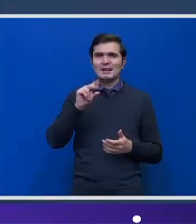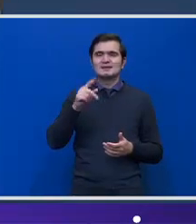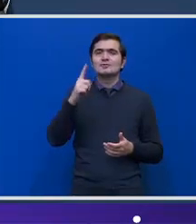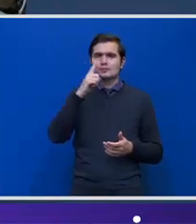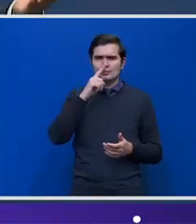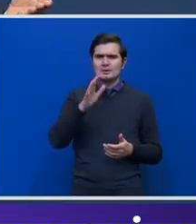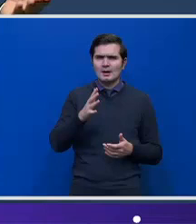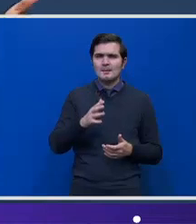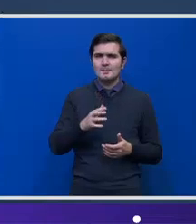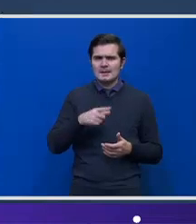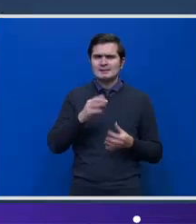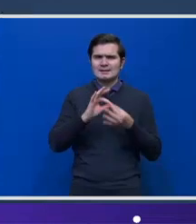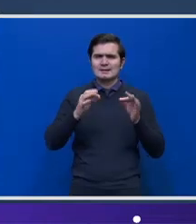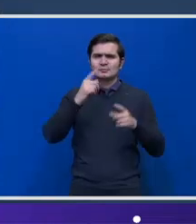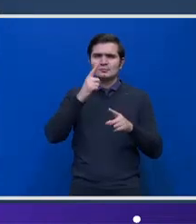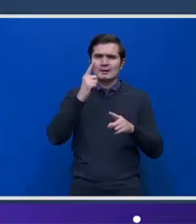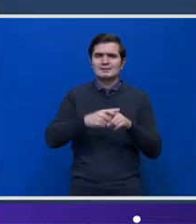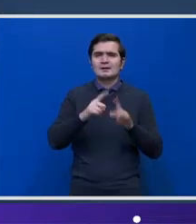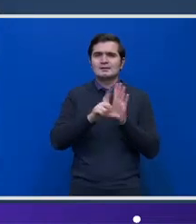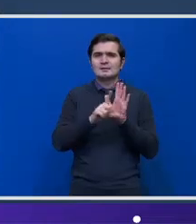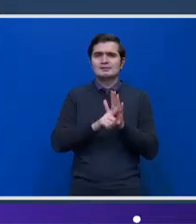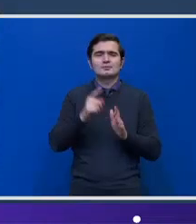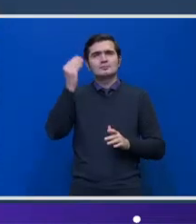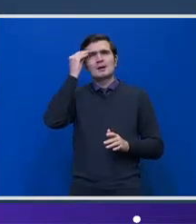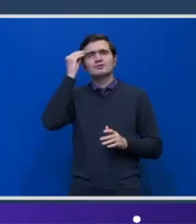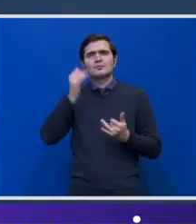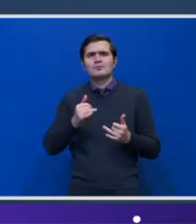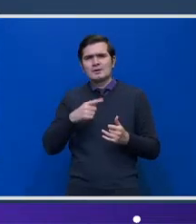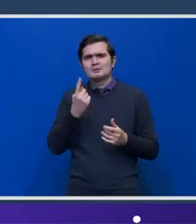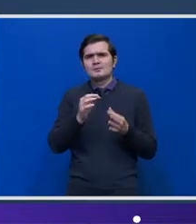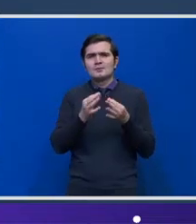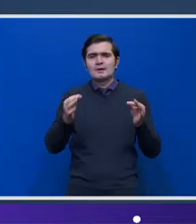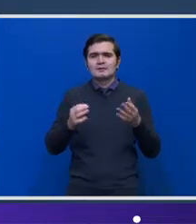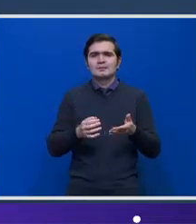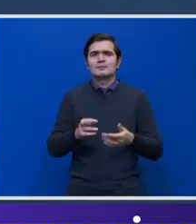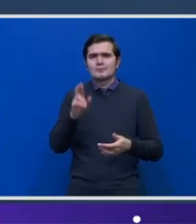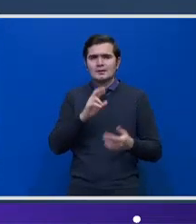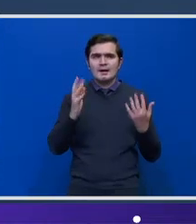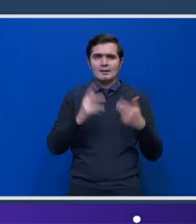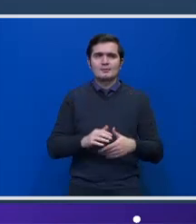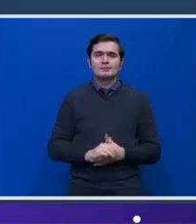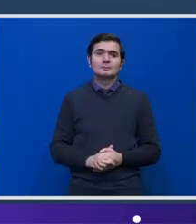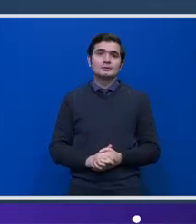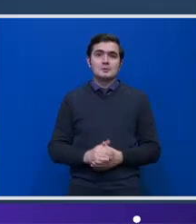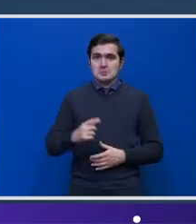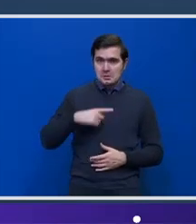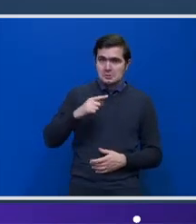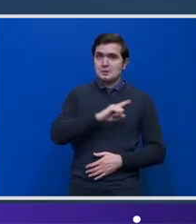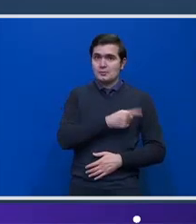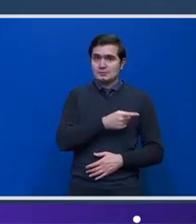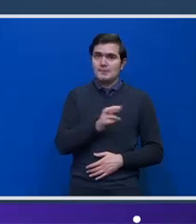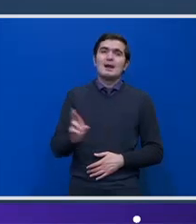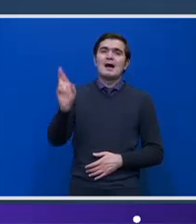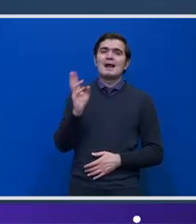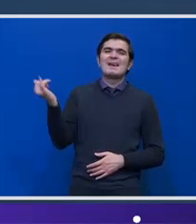30 iunie, parcă. E textul în lege, exact. Chiar nu mai țin minte exact. E ceva, un text cu recalculare. Este posibilă revenirea la